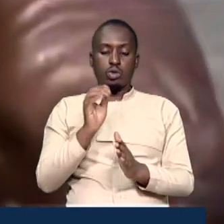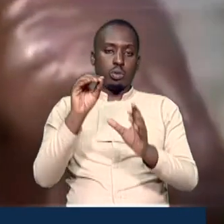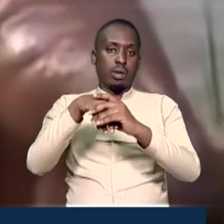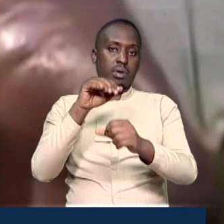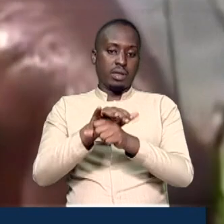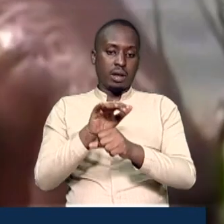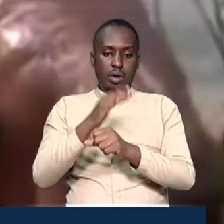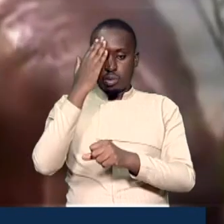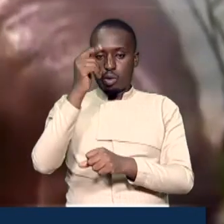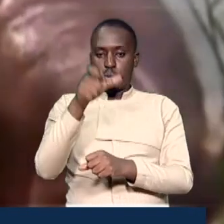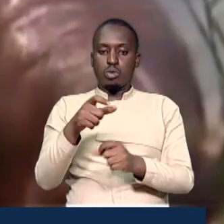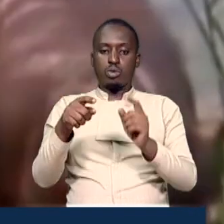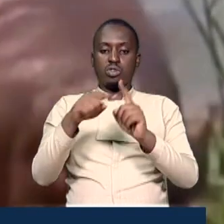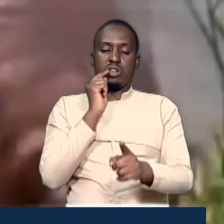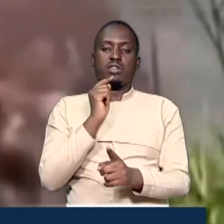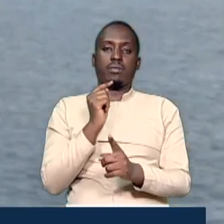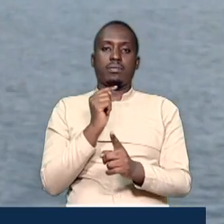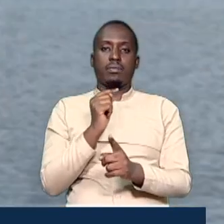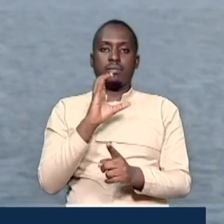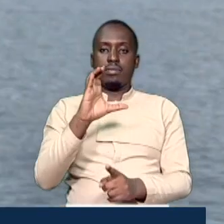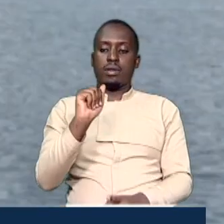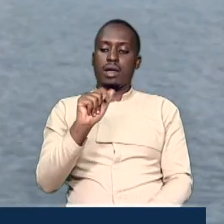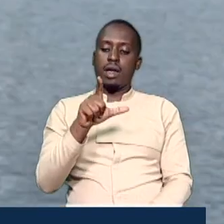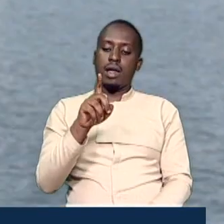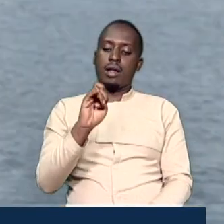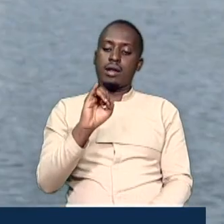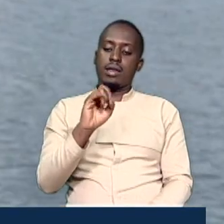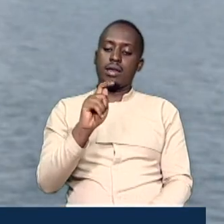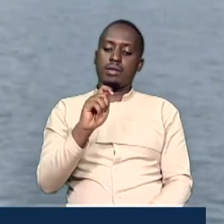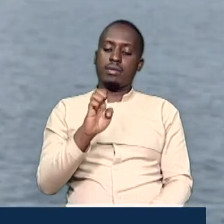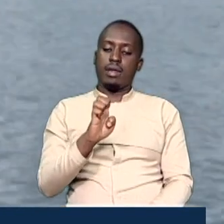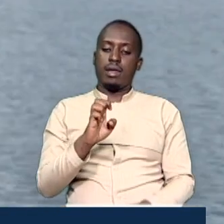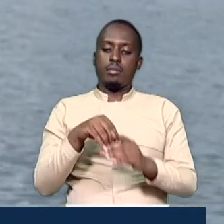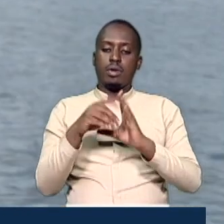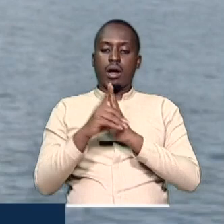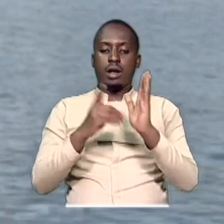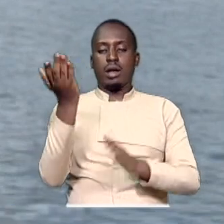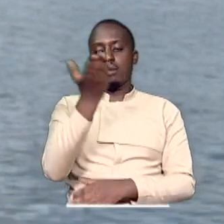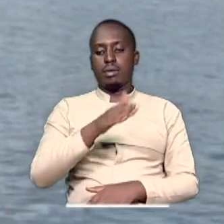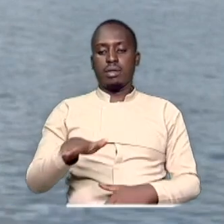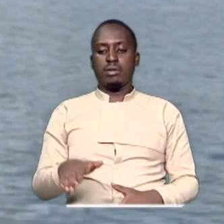kugira ngo hatagira uzivutse ubuzima. Kalixte Kaberuka, mu karere ka Bugesera.